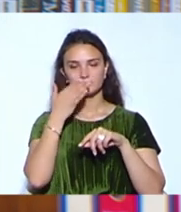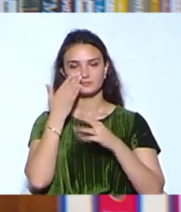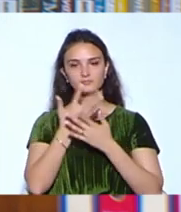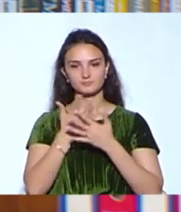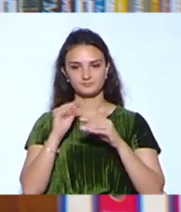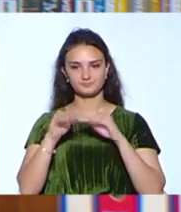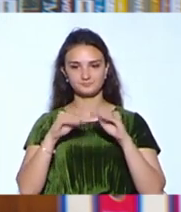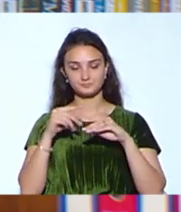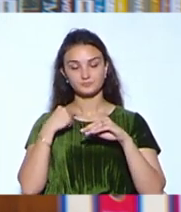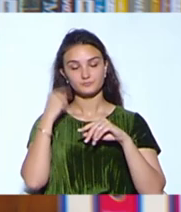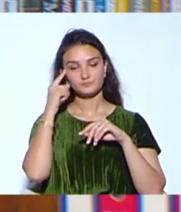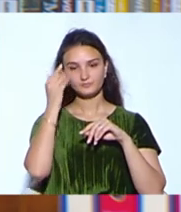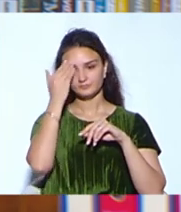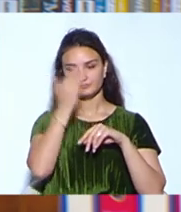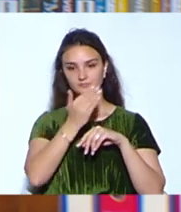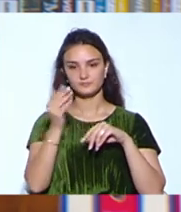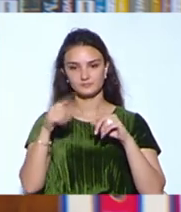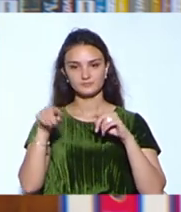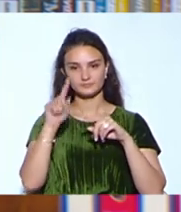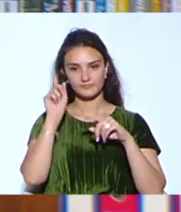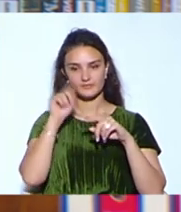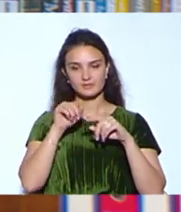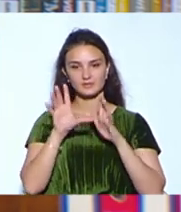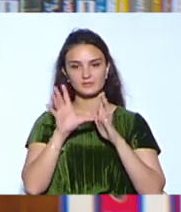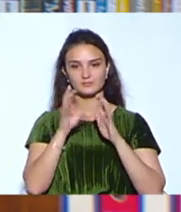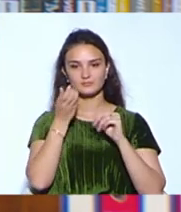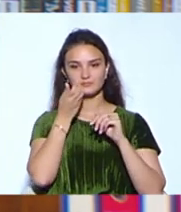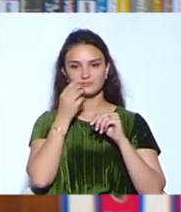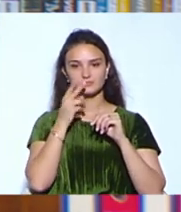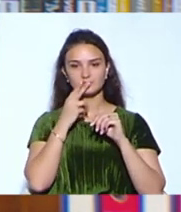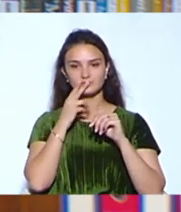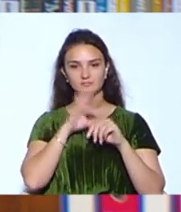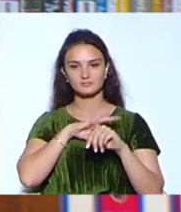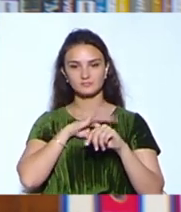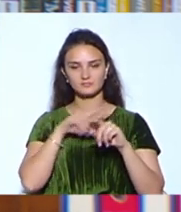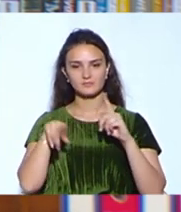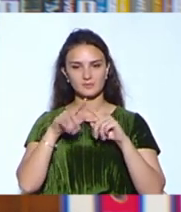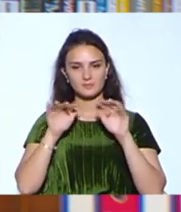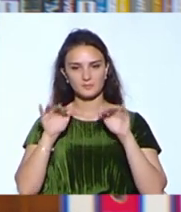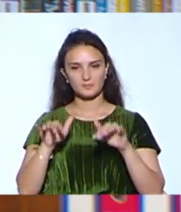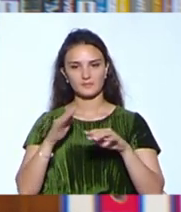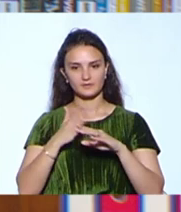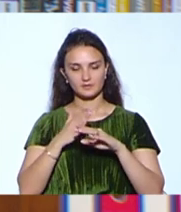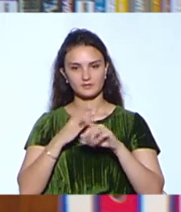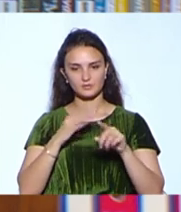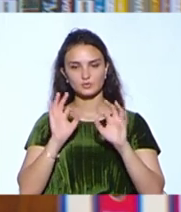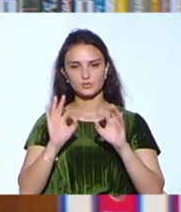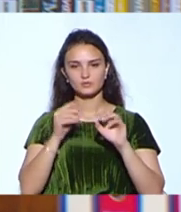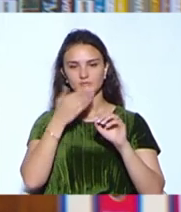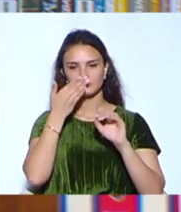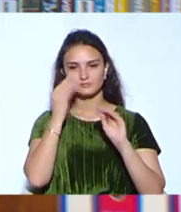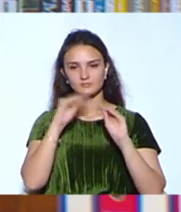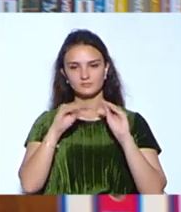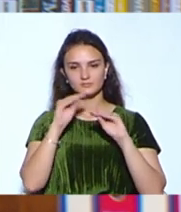არომატიზატორები. ფიქრობ, ჩვენს მოსახლეობას ეცნო ეს თემა, იმიტომ რომ ელექტროსიგარეტის მომხმარებელთა შორის ბევრია ისეთი, ვინც სწორედ